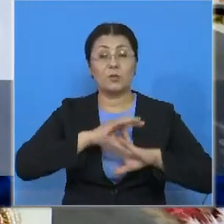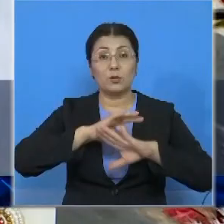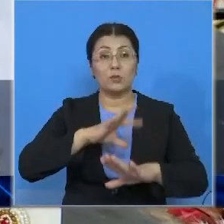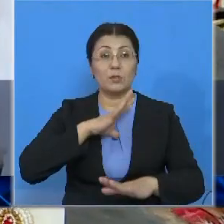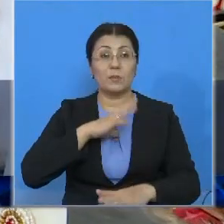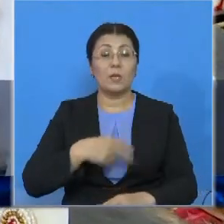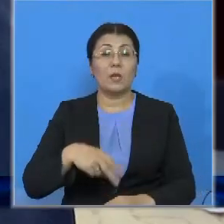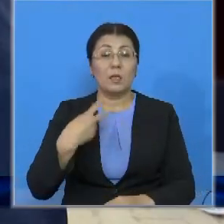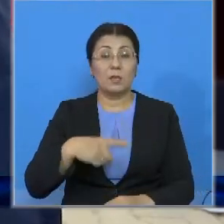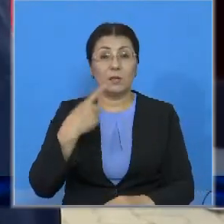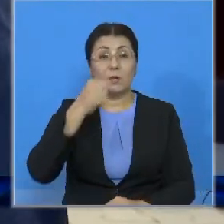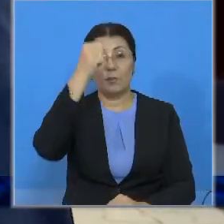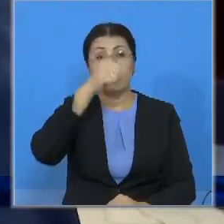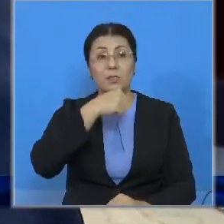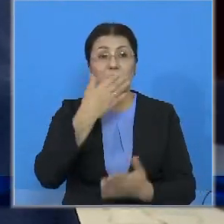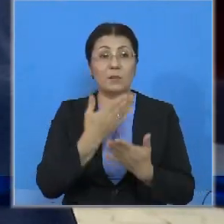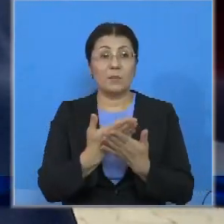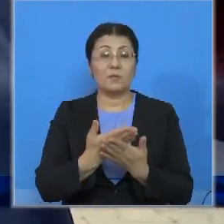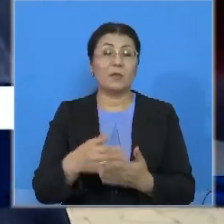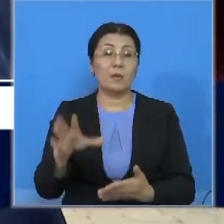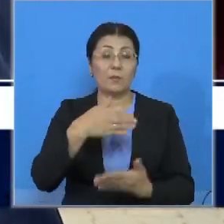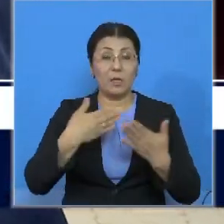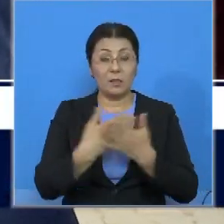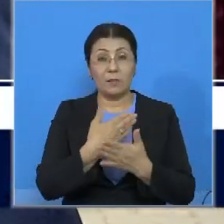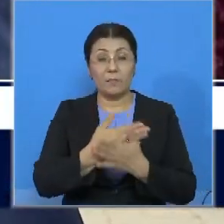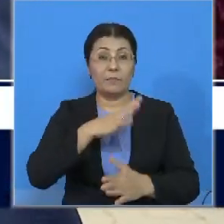жүргізілген. 2001 жылы мынандай тек қалыпқа келтірдік бәрімізді.